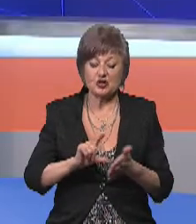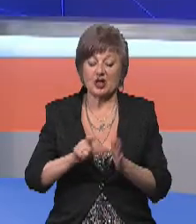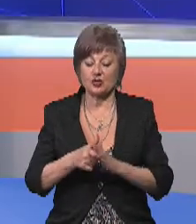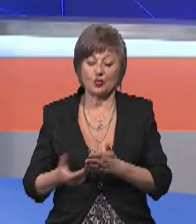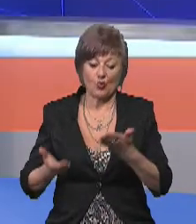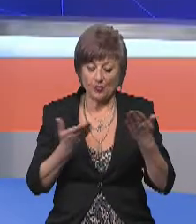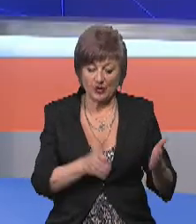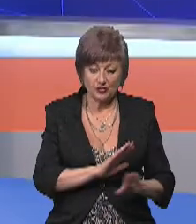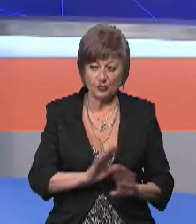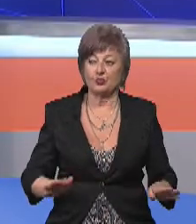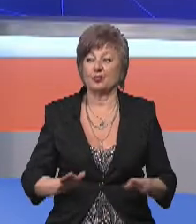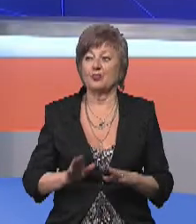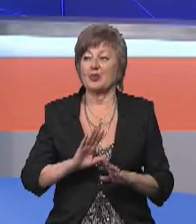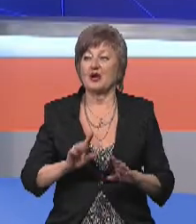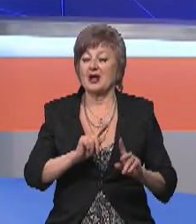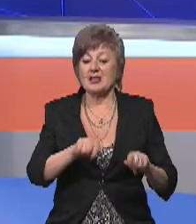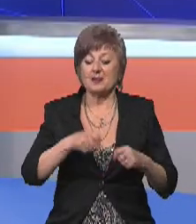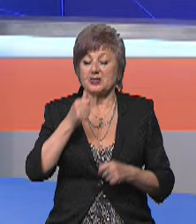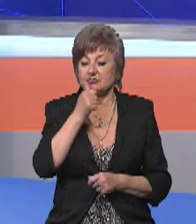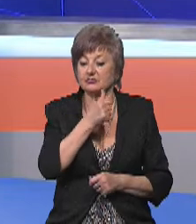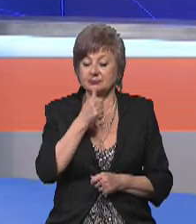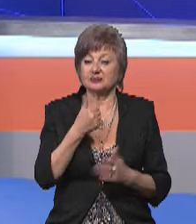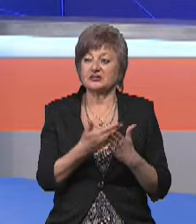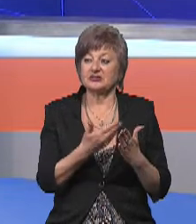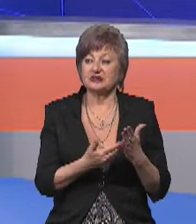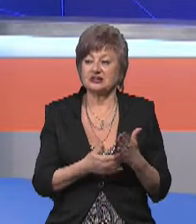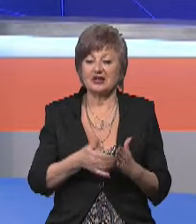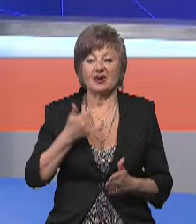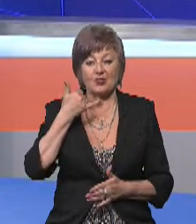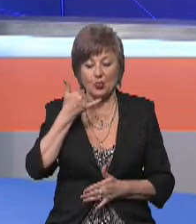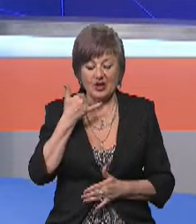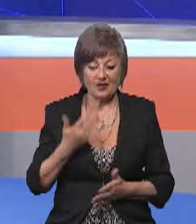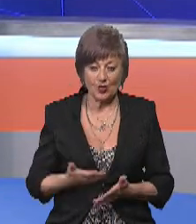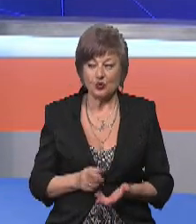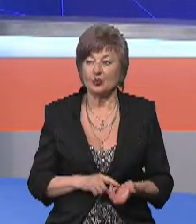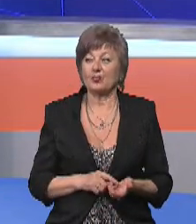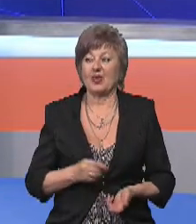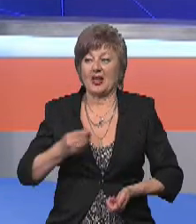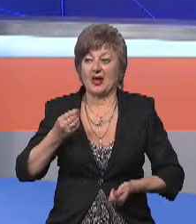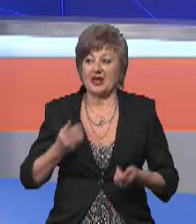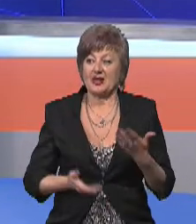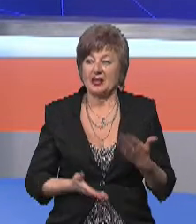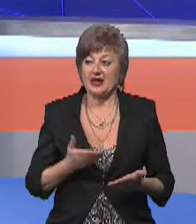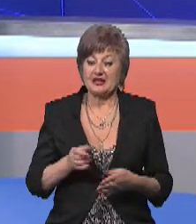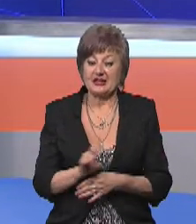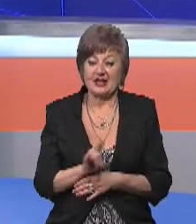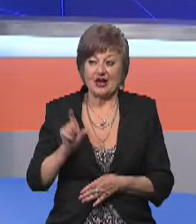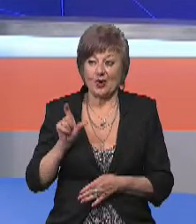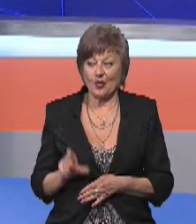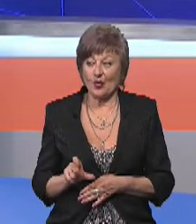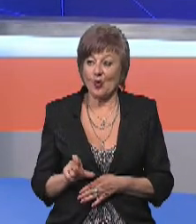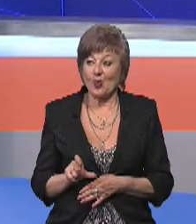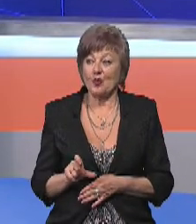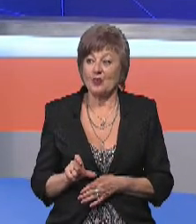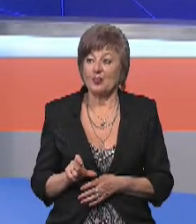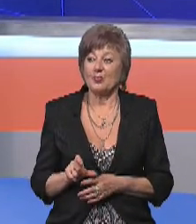приміщень, це не передавати конфіденційних даних, якщо це телефонні розмови. Якщо шахрай телефонує з приводу